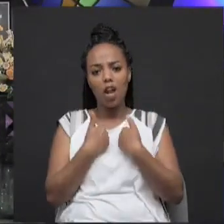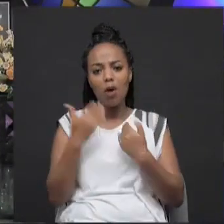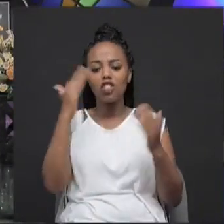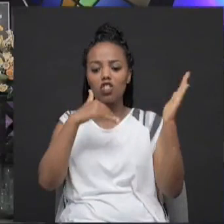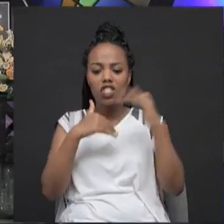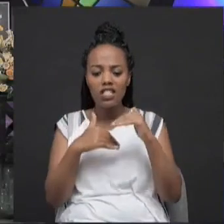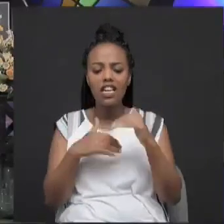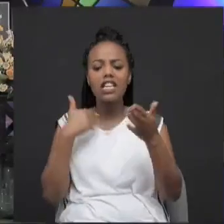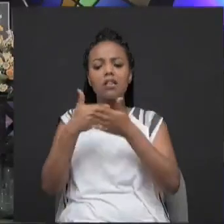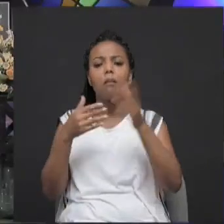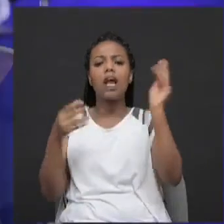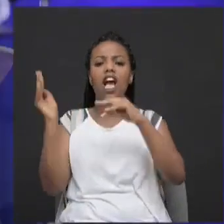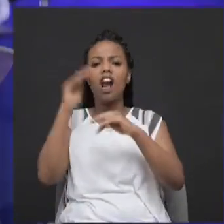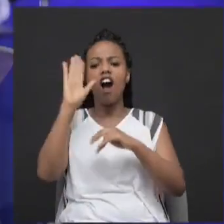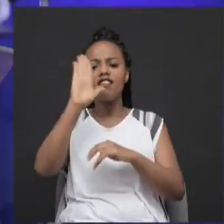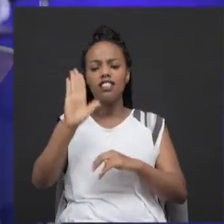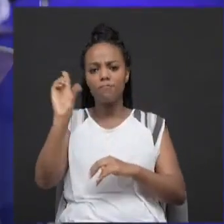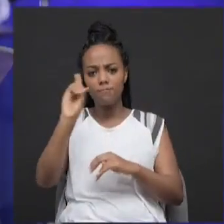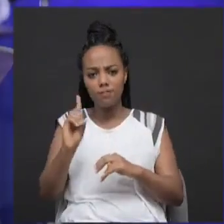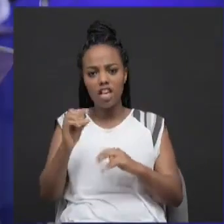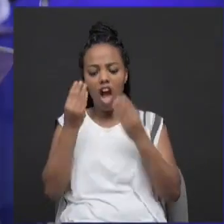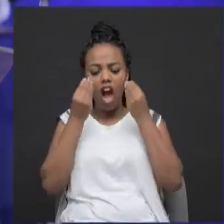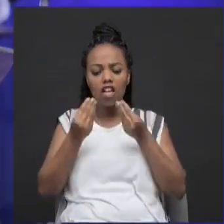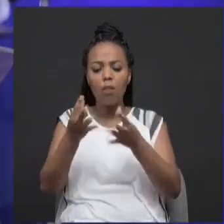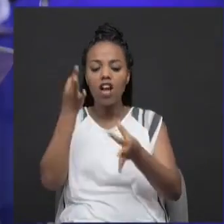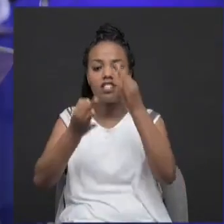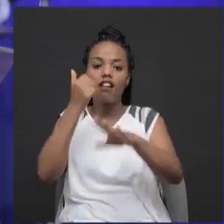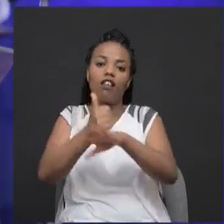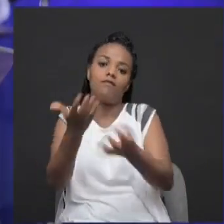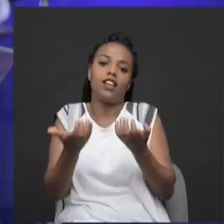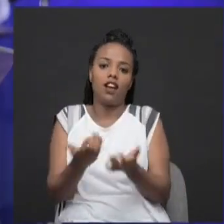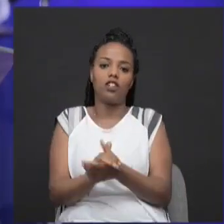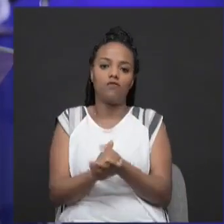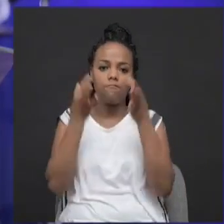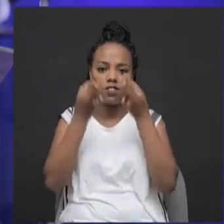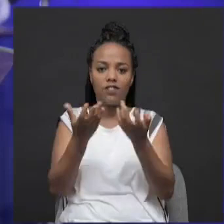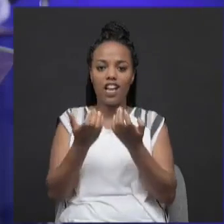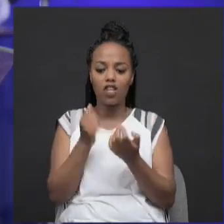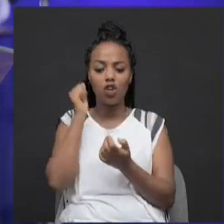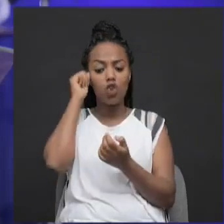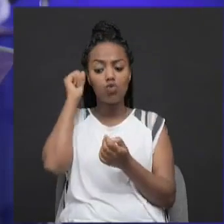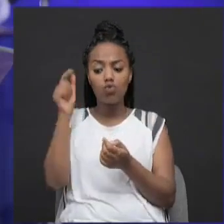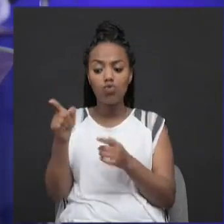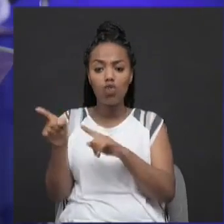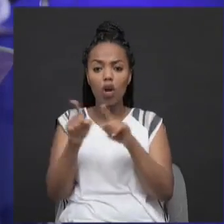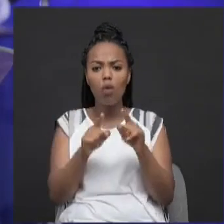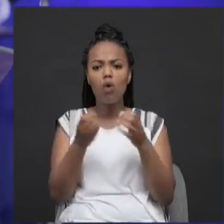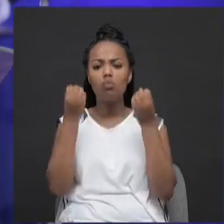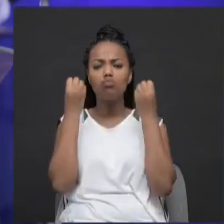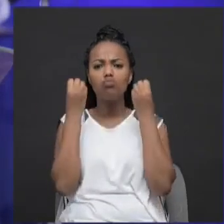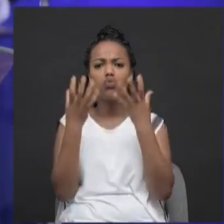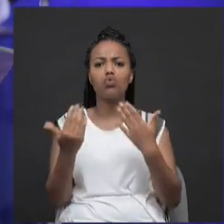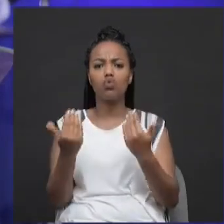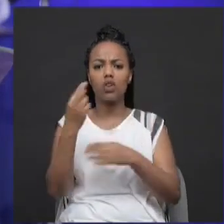መከራ የደረሰባትን ግፍ አቅርባ ዳኝነትን ከሱ ትፈልጋለች። እርሱ ደግሞ መጽሐፍ ቅዱስ ሲናገር አያሌ ቀን